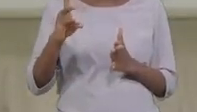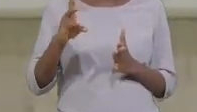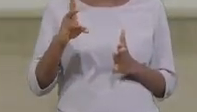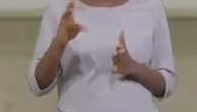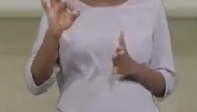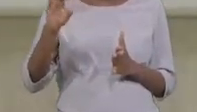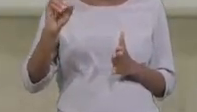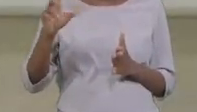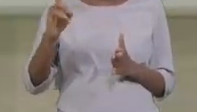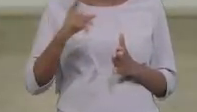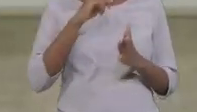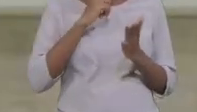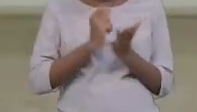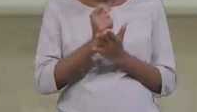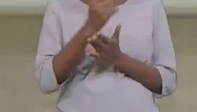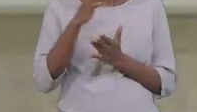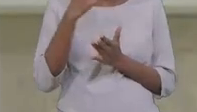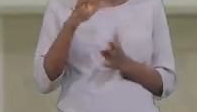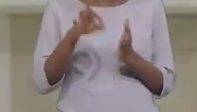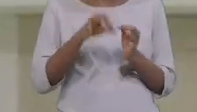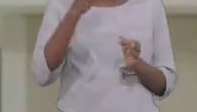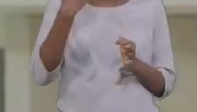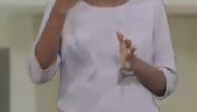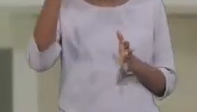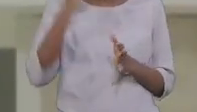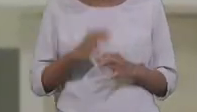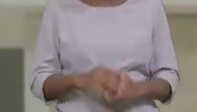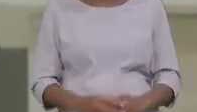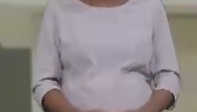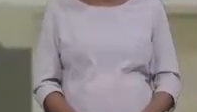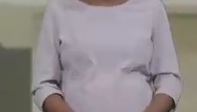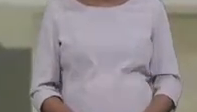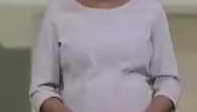septuple vérité de l'Esprit de Dieu.